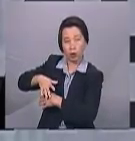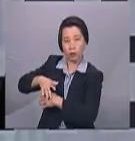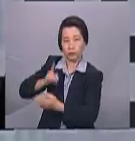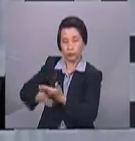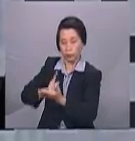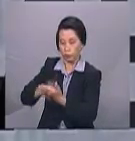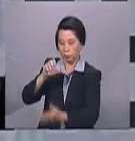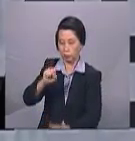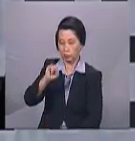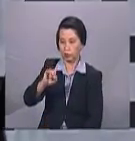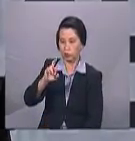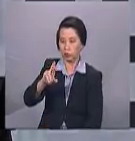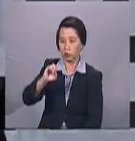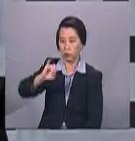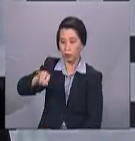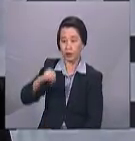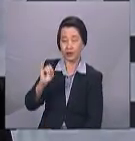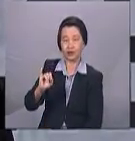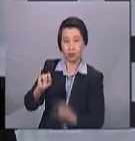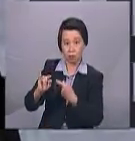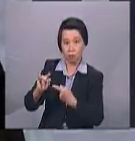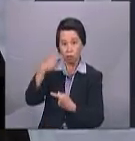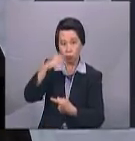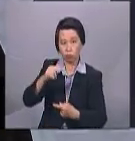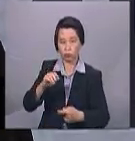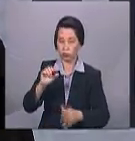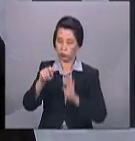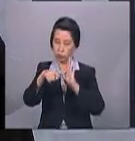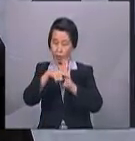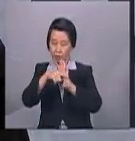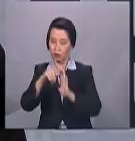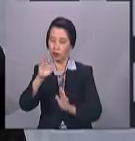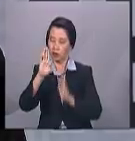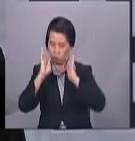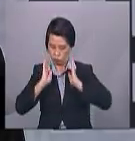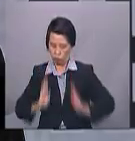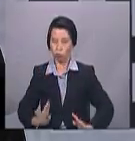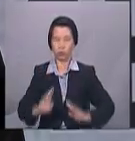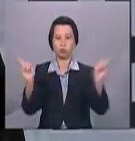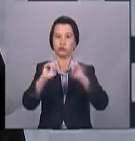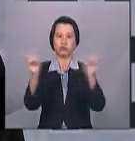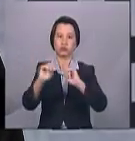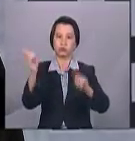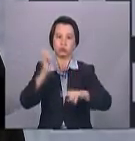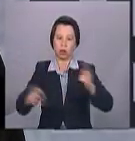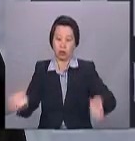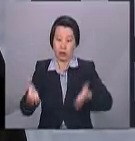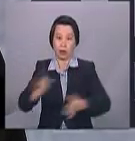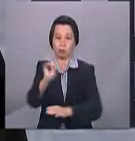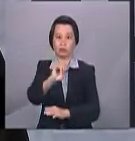serologi. Dan ujian serologi untuk antibody memang kita tak galakkan langsung